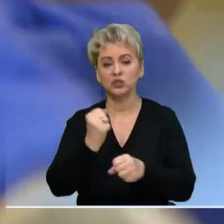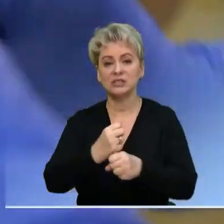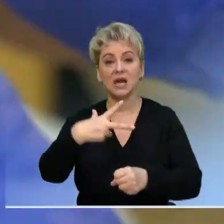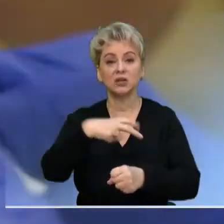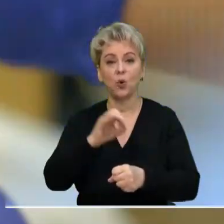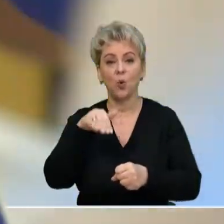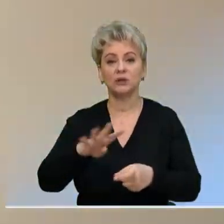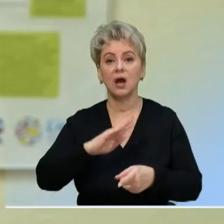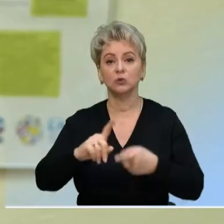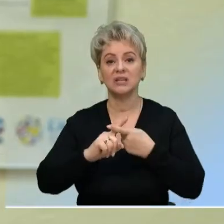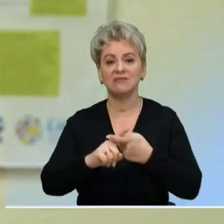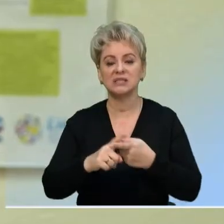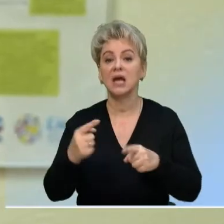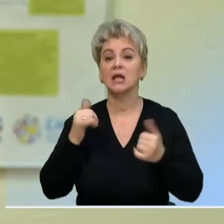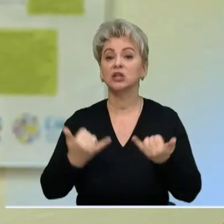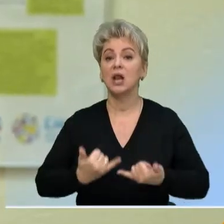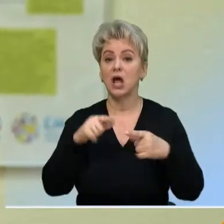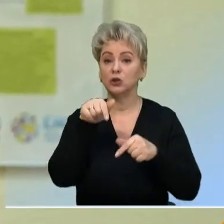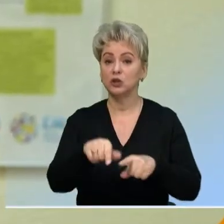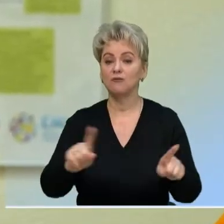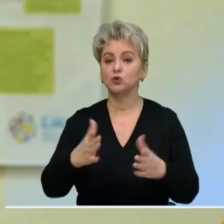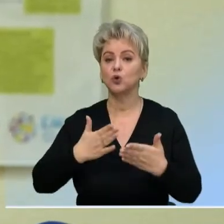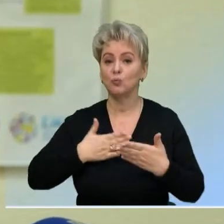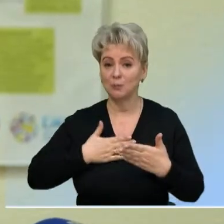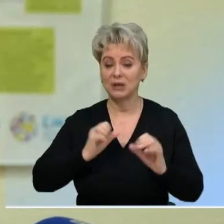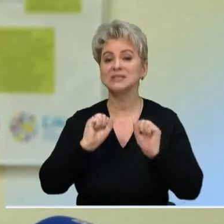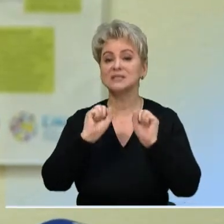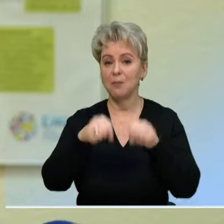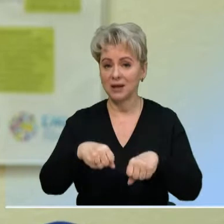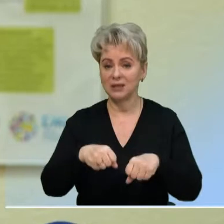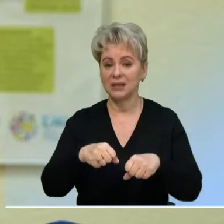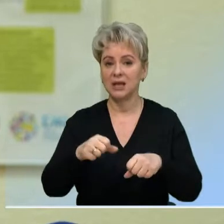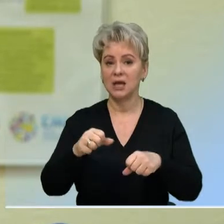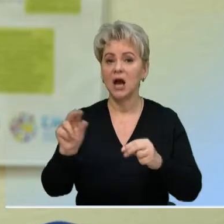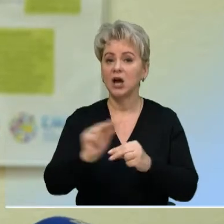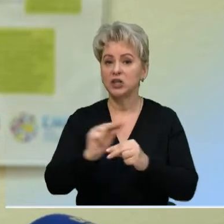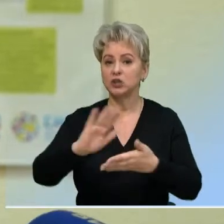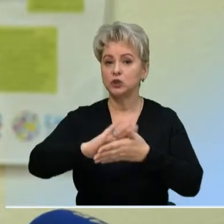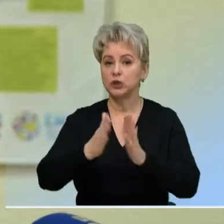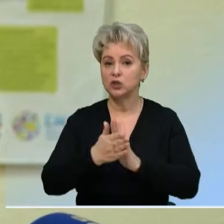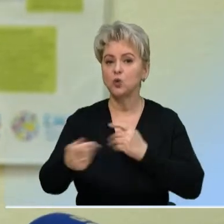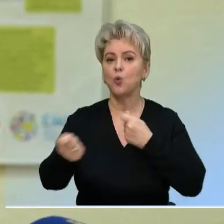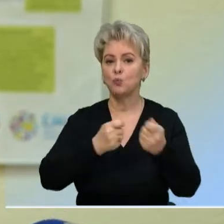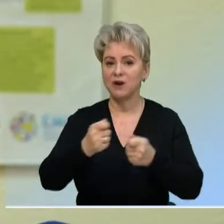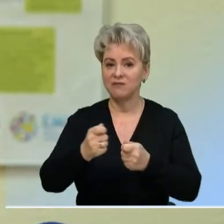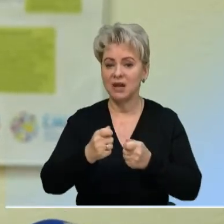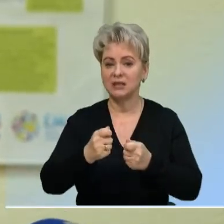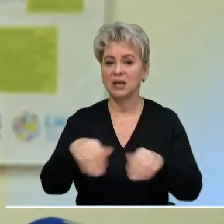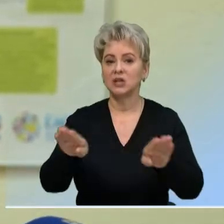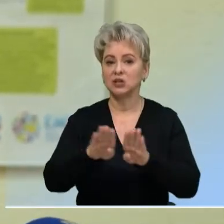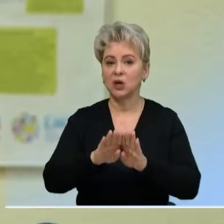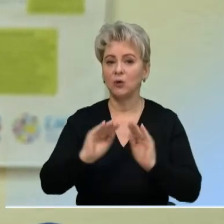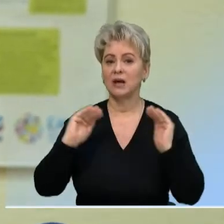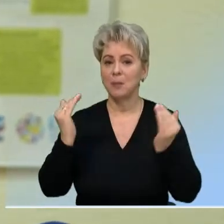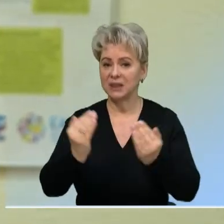от коронавируса. Для того, чтобы мы смогли корректировать ситуацию и управлять пандемией в